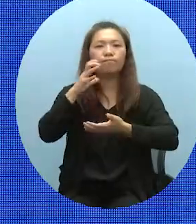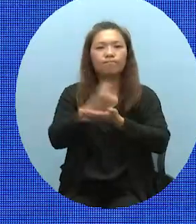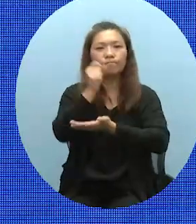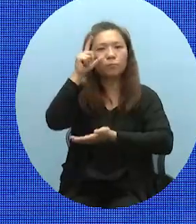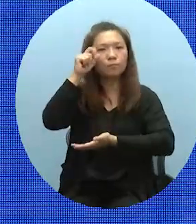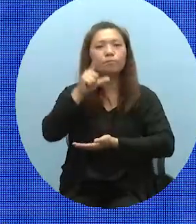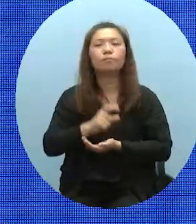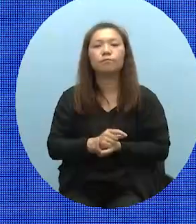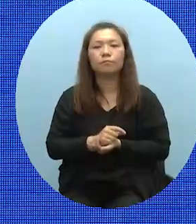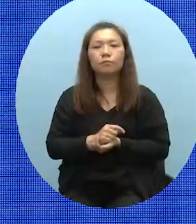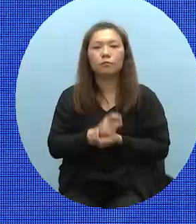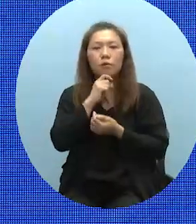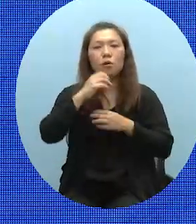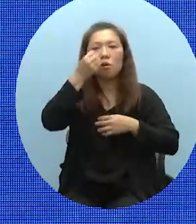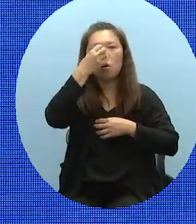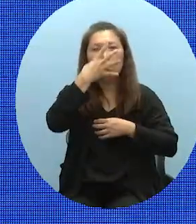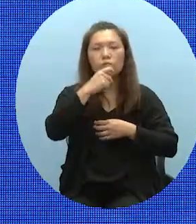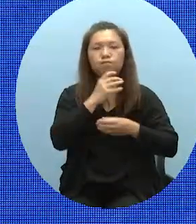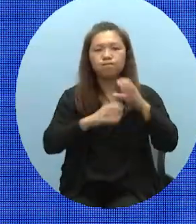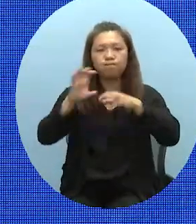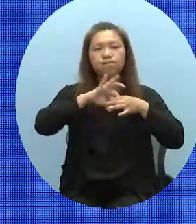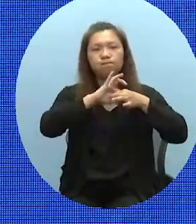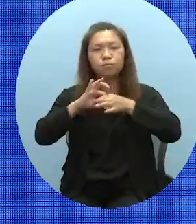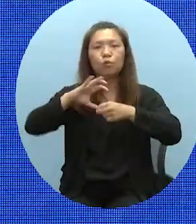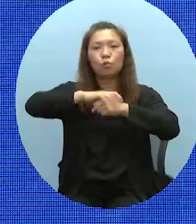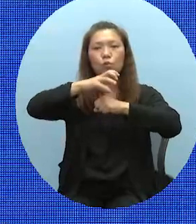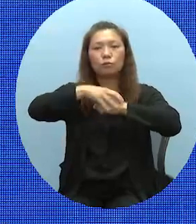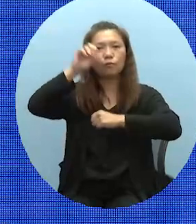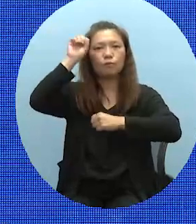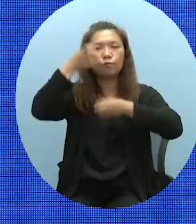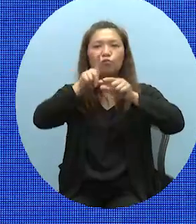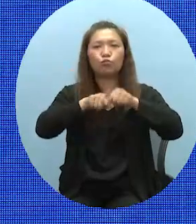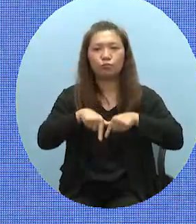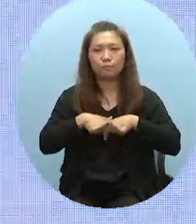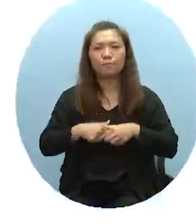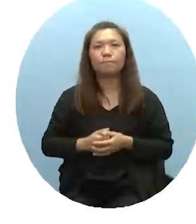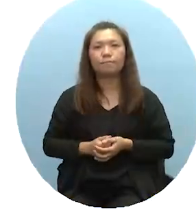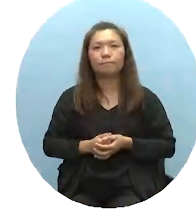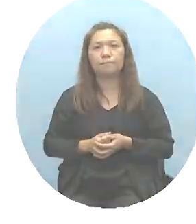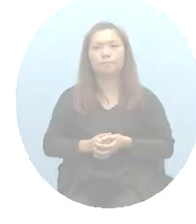勢，將香港構建成為國際創科中心。